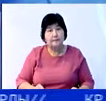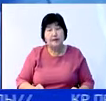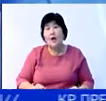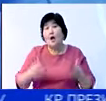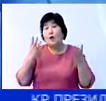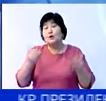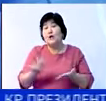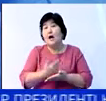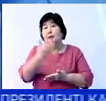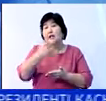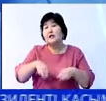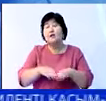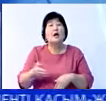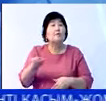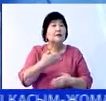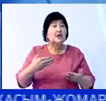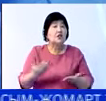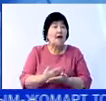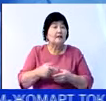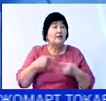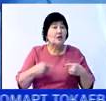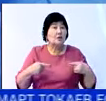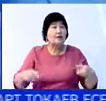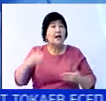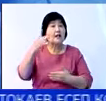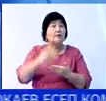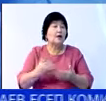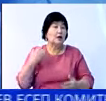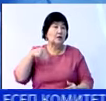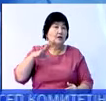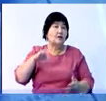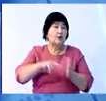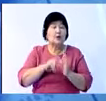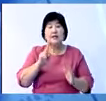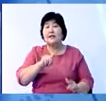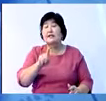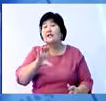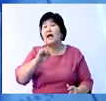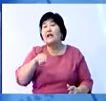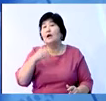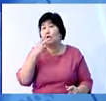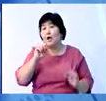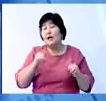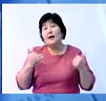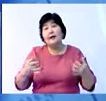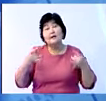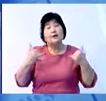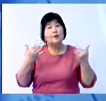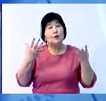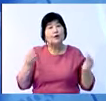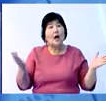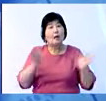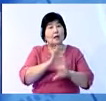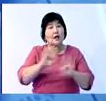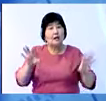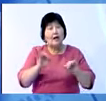Күндізгі ақпараттар еті осындай. Біздің жаңалықтарымызды және басқа да бағдарламаларымызды Қызылорда TV.kz сайтынан көре аласыздар. Ал қазір экранда бүгінгі күн райының